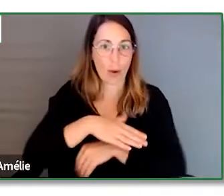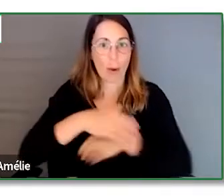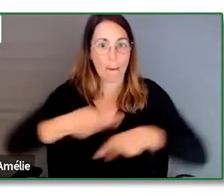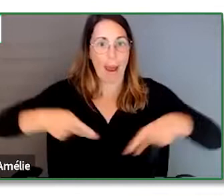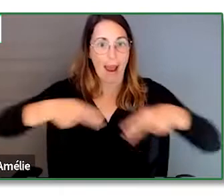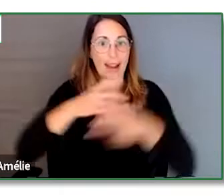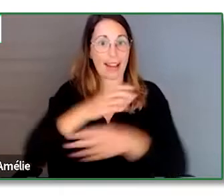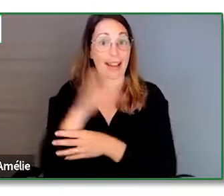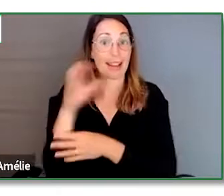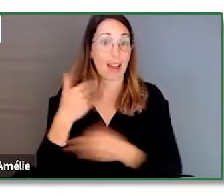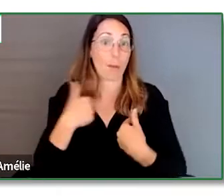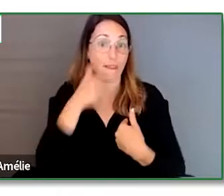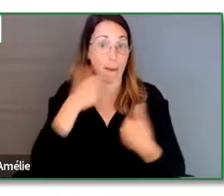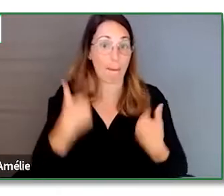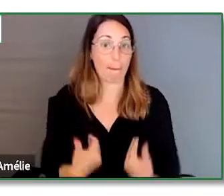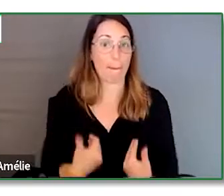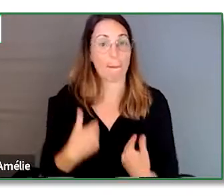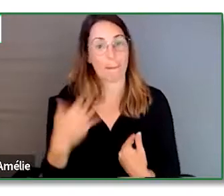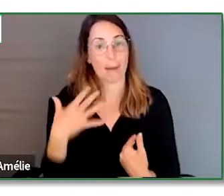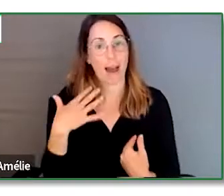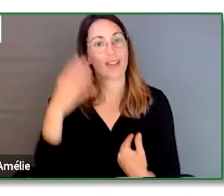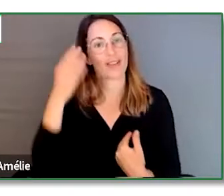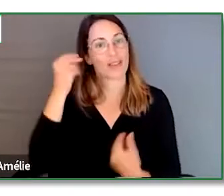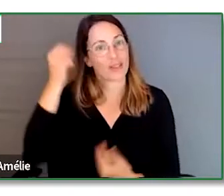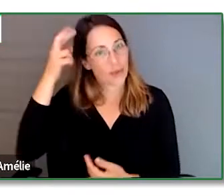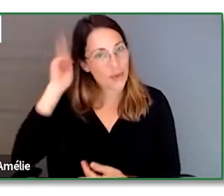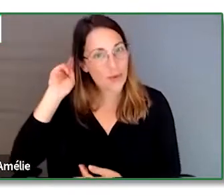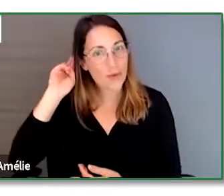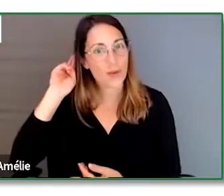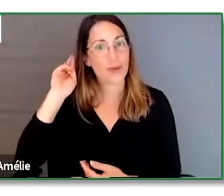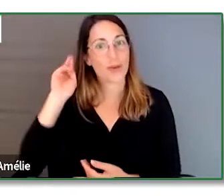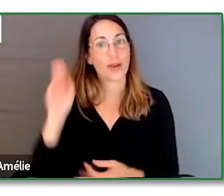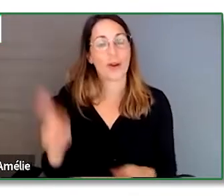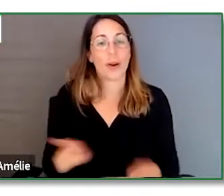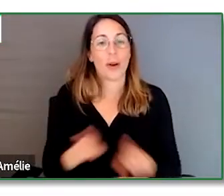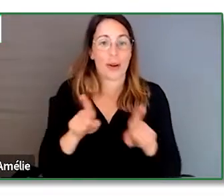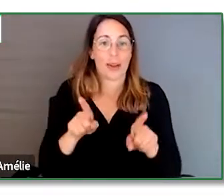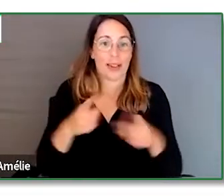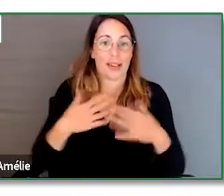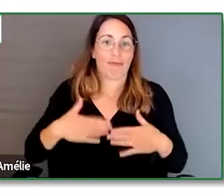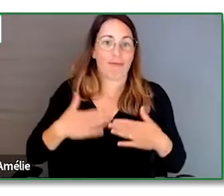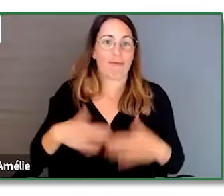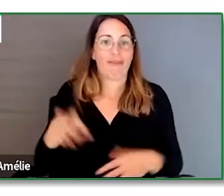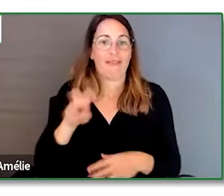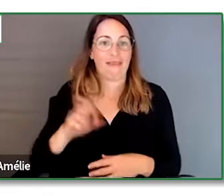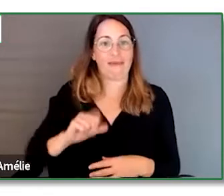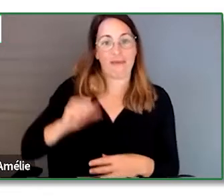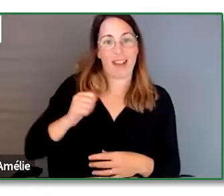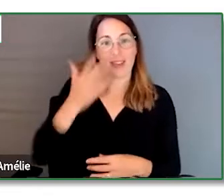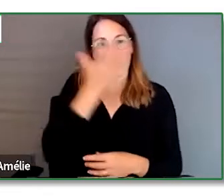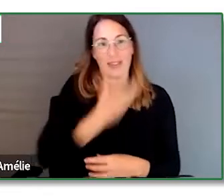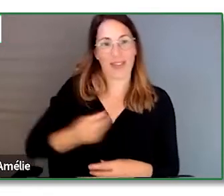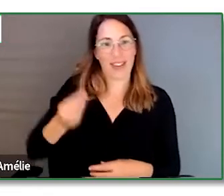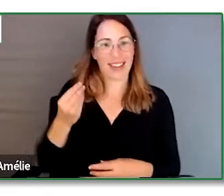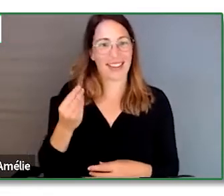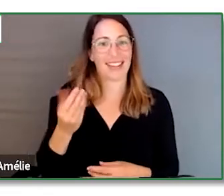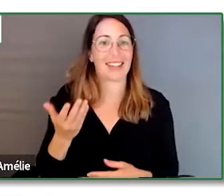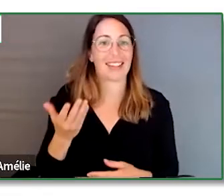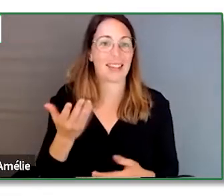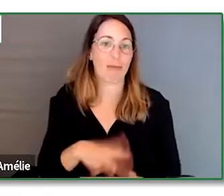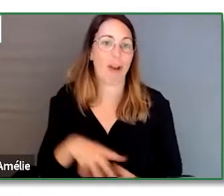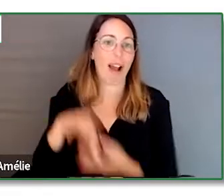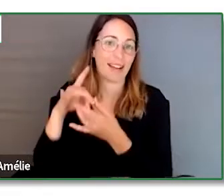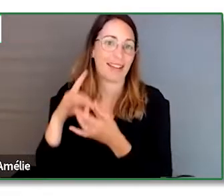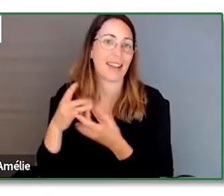cheveux roux aujourd'hui. Je porte vraiment un chandail très joli, vert, qui est l'uniforme, donc mes pronoms sont elle. Je